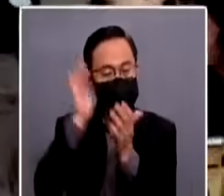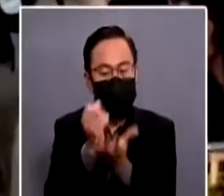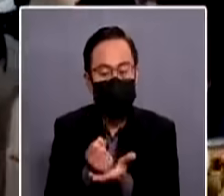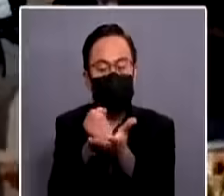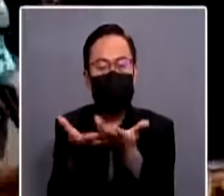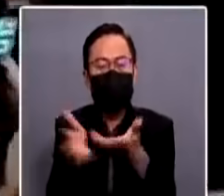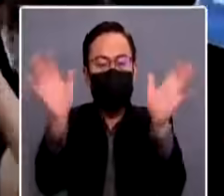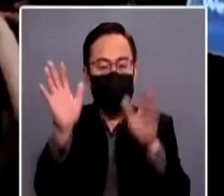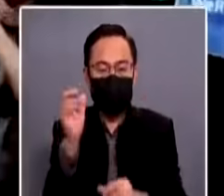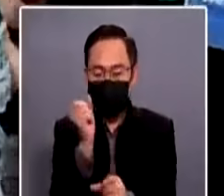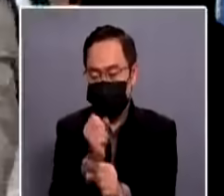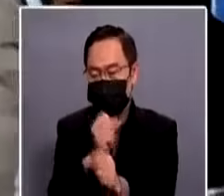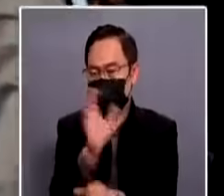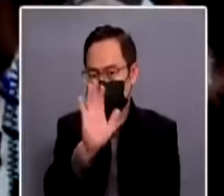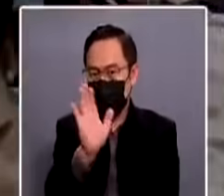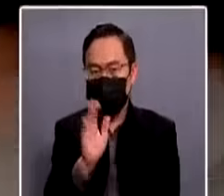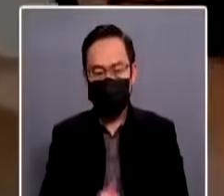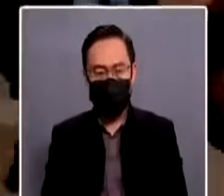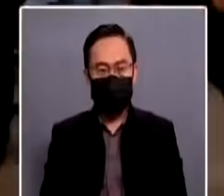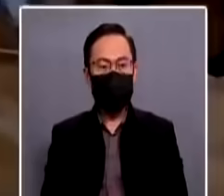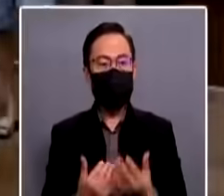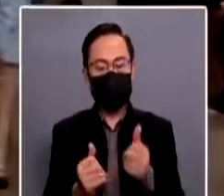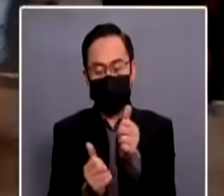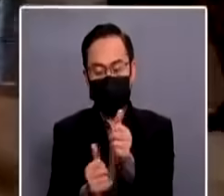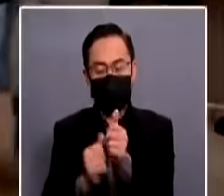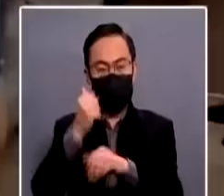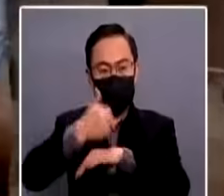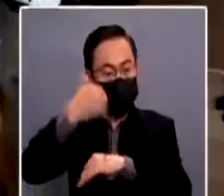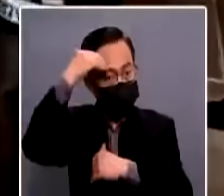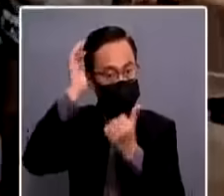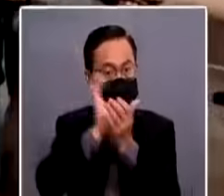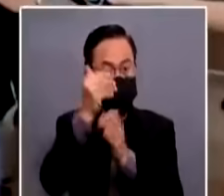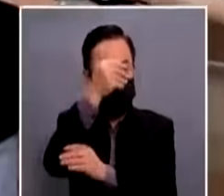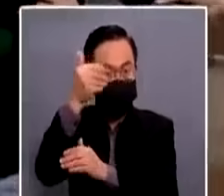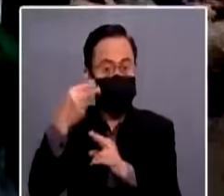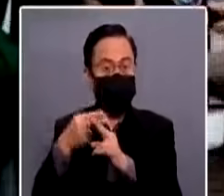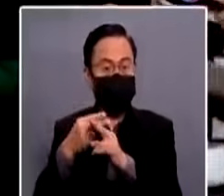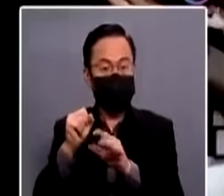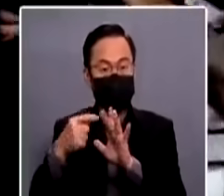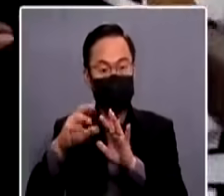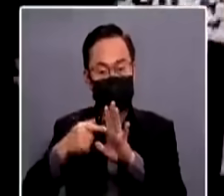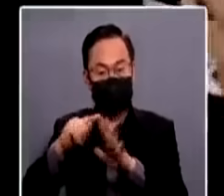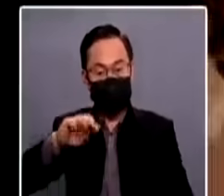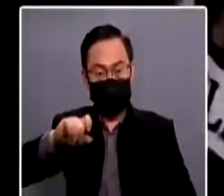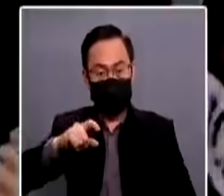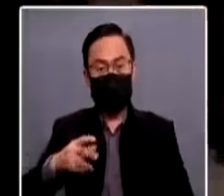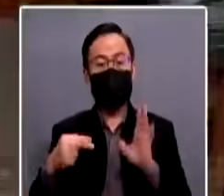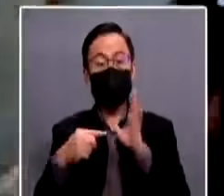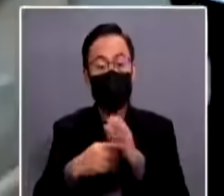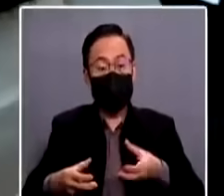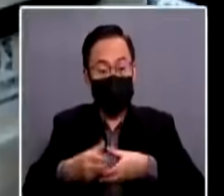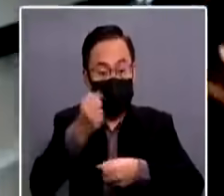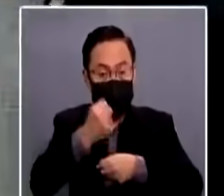ายวันนี้ค่ะรองผู้บัญชาการตำรวจแห่งชาตินะคะพลตำรวจเอกสุชาติธีรสวัสดิ์เตรียมเรียกประชุมชุดสืบสวนสอบสวนเป็นการประชุมนัดแรกหลัง